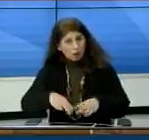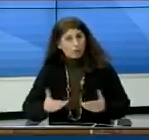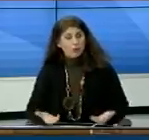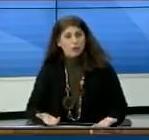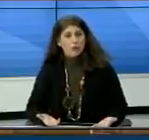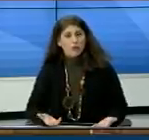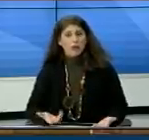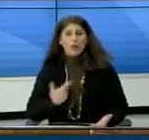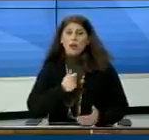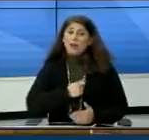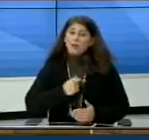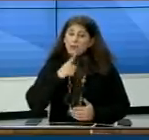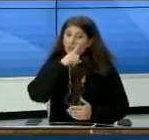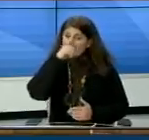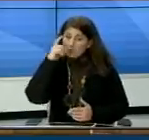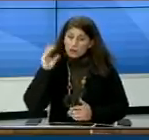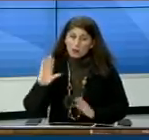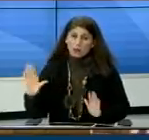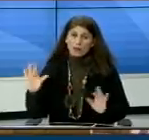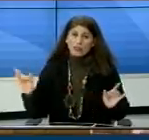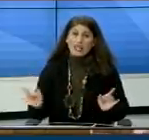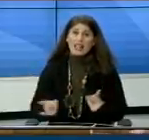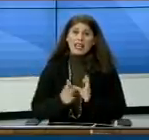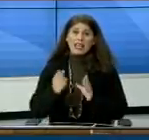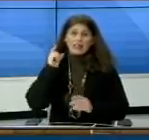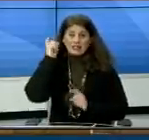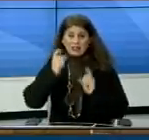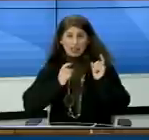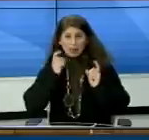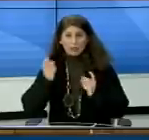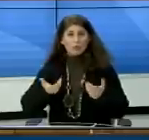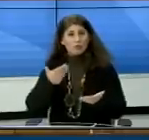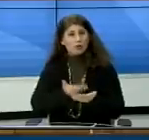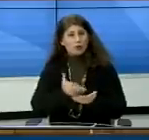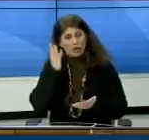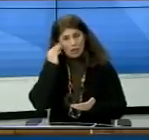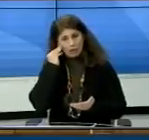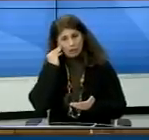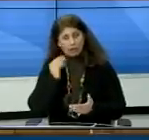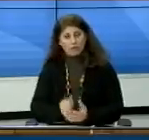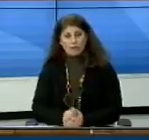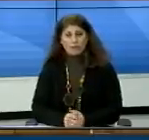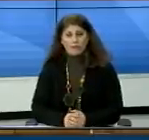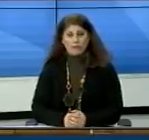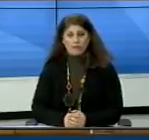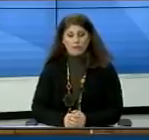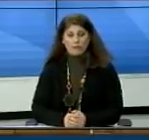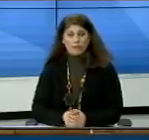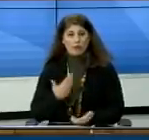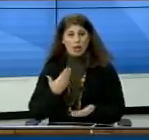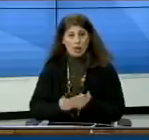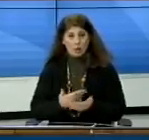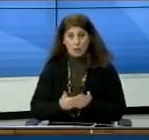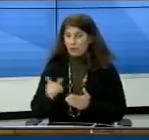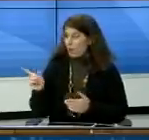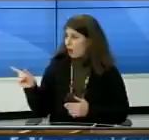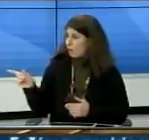όμως ελάχιστες τέτοιες σκέψεις και προτάσεις άκουσα. Απόδειξη, τουλάχιστον από